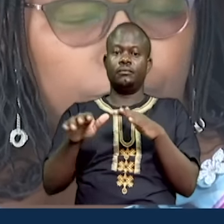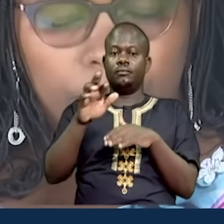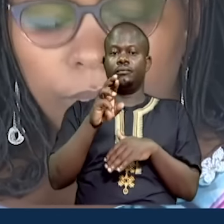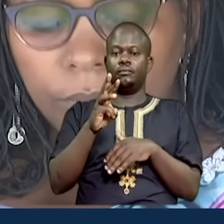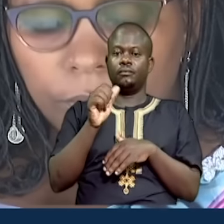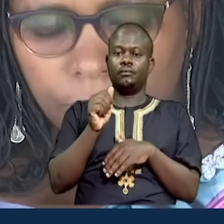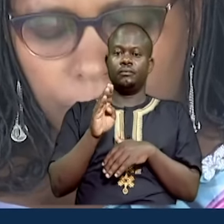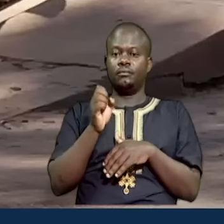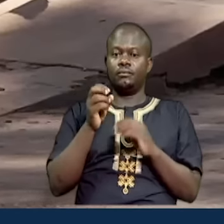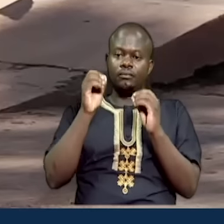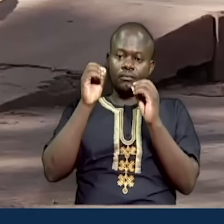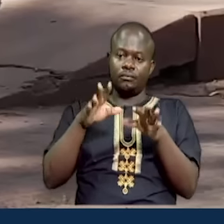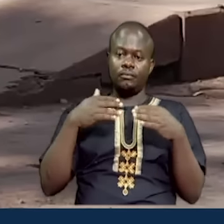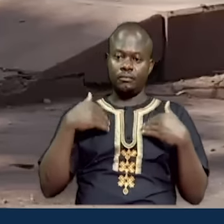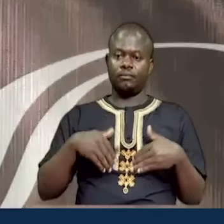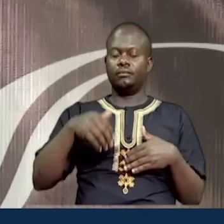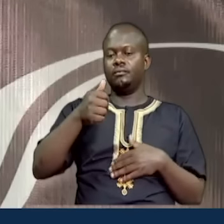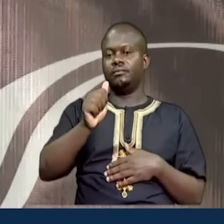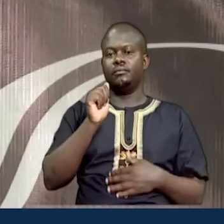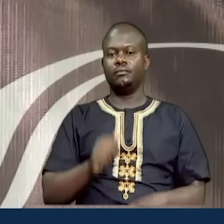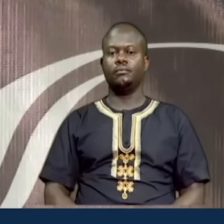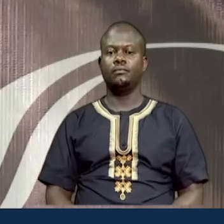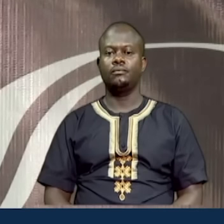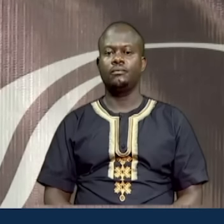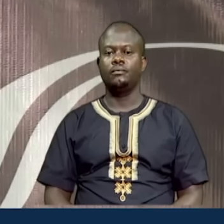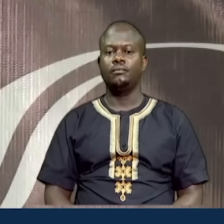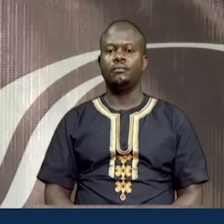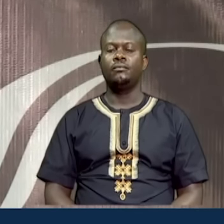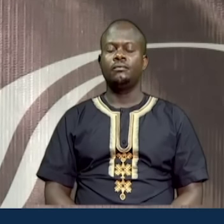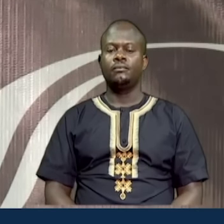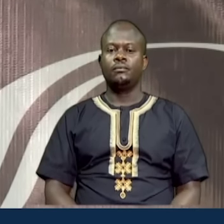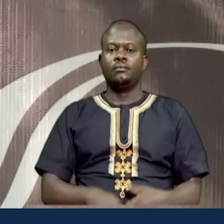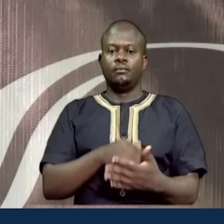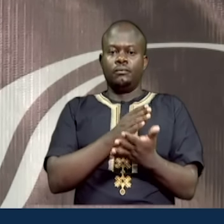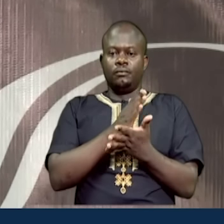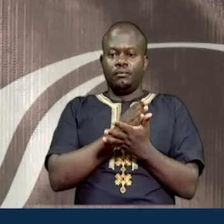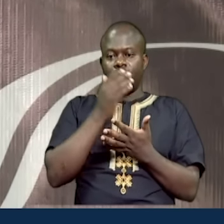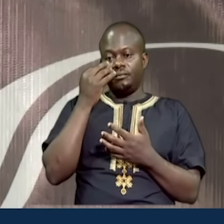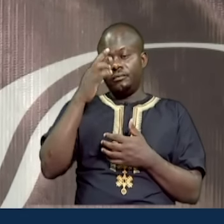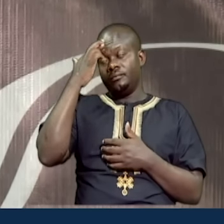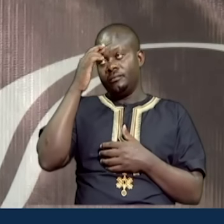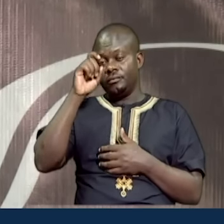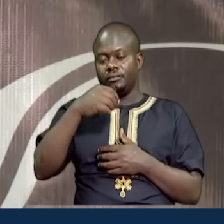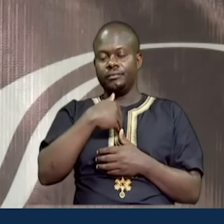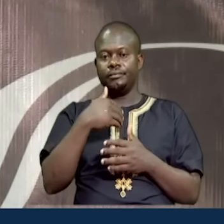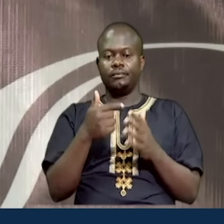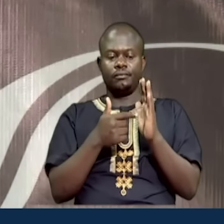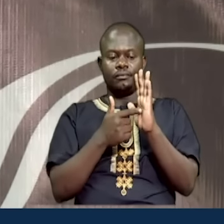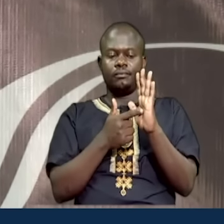Busoro ahajugunywe imibiri y'ababo nibyo koko iyo twibuka dukwiriye kugira